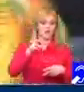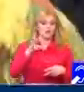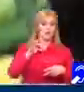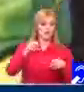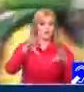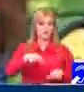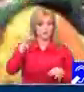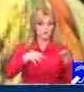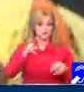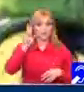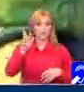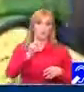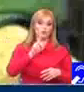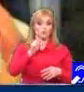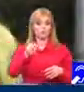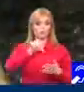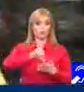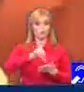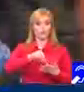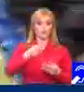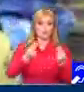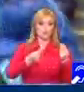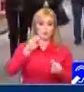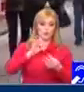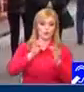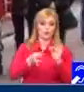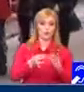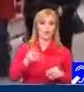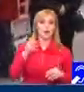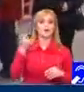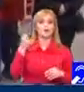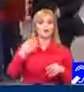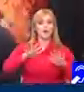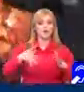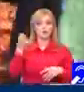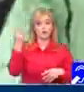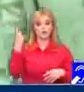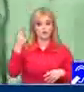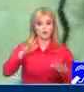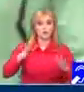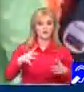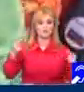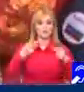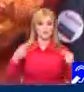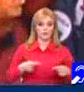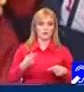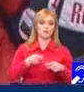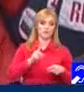Jocurile Olimpice din Coreea de Sud. În cazul a 11 sportivi s-au confirmat acuzațiile de dopaj și sancțiunile primite.